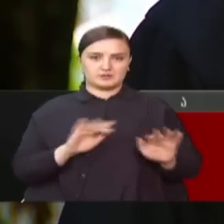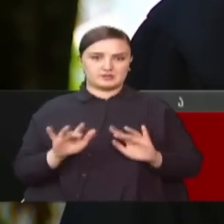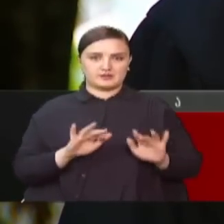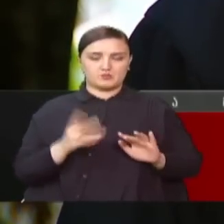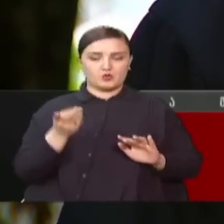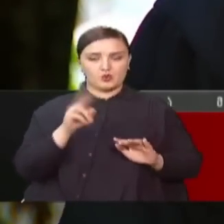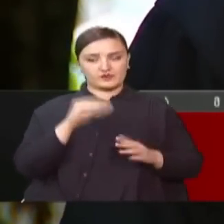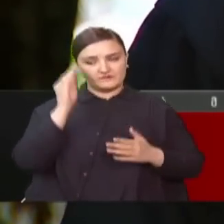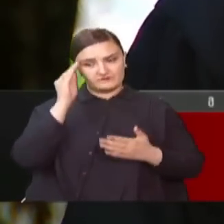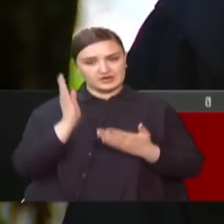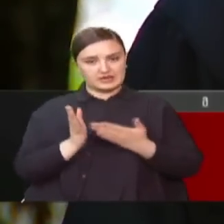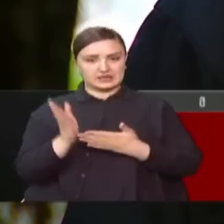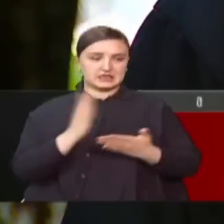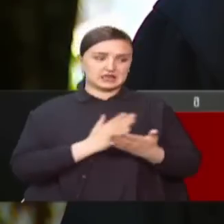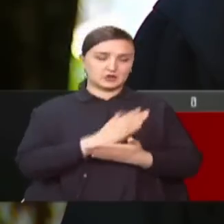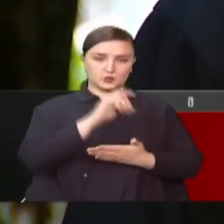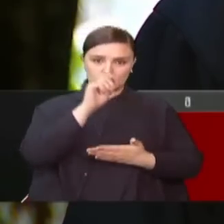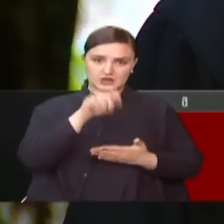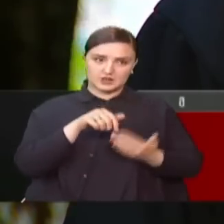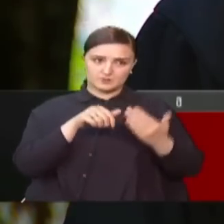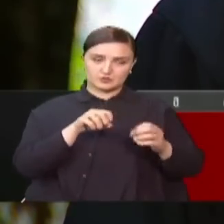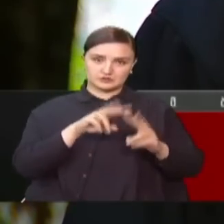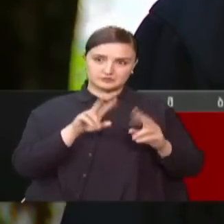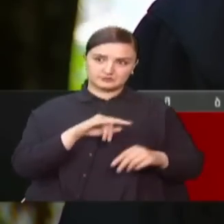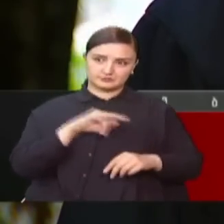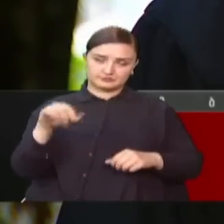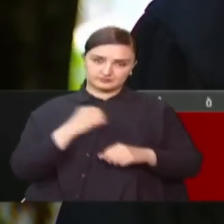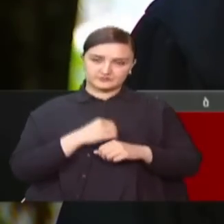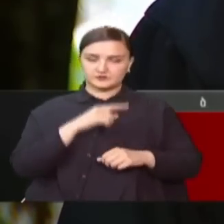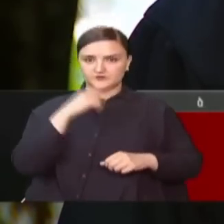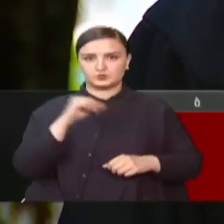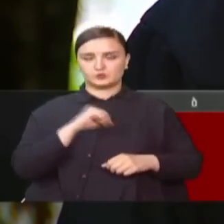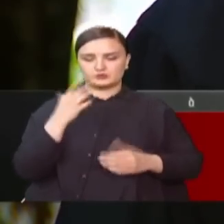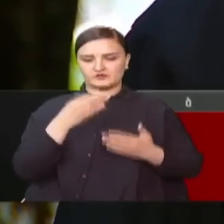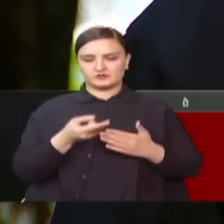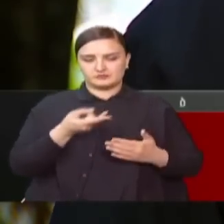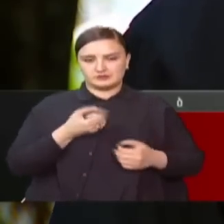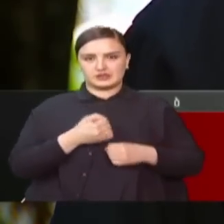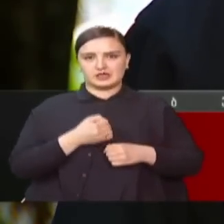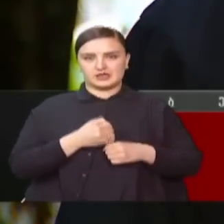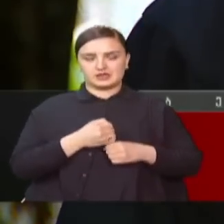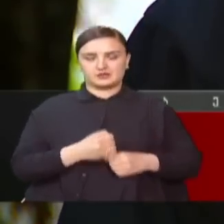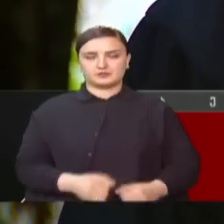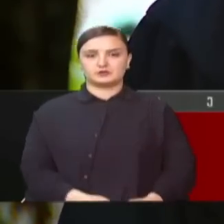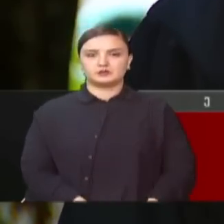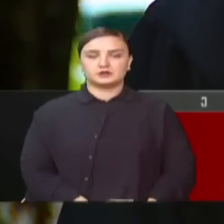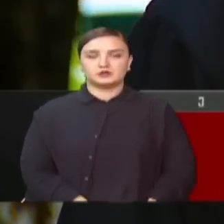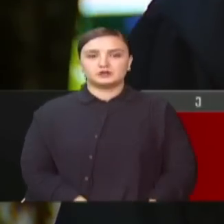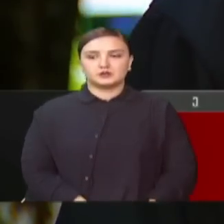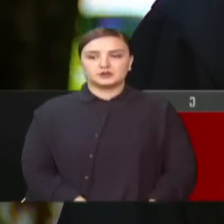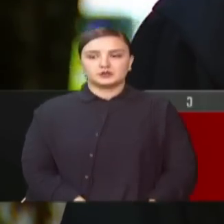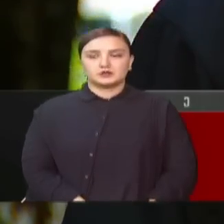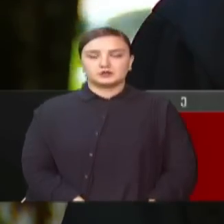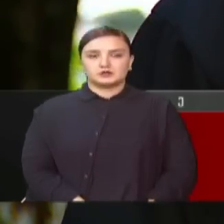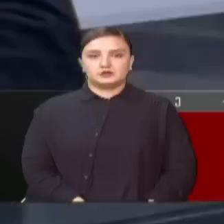ორი ვარიანტი, ან უკრაინის სპეცსამსახურების გაკეთებულ ქმედებას და ან თვითონ რუსების მიერ პუტინის მოწინააღმდეგეების მიერ გაკეთებულ